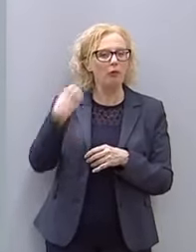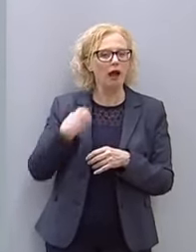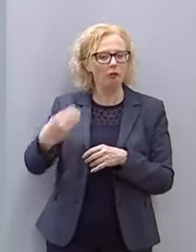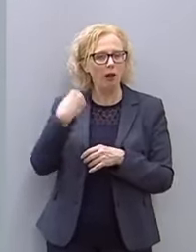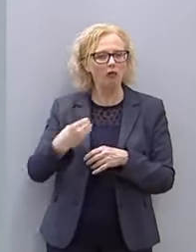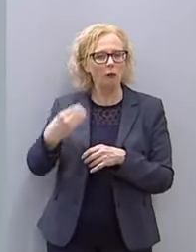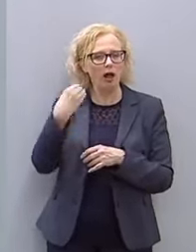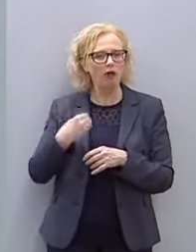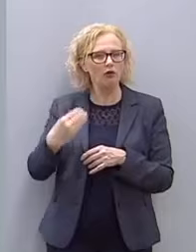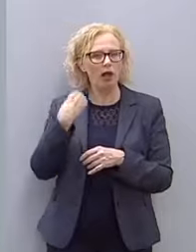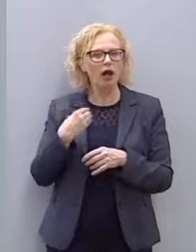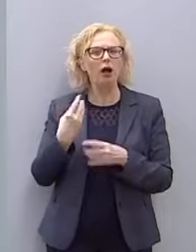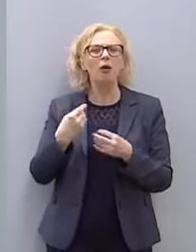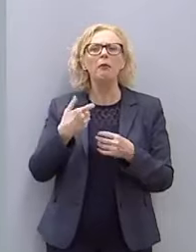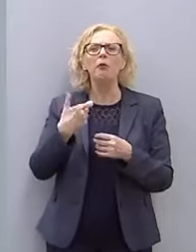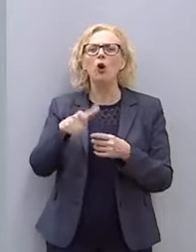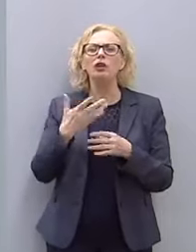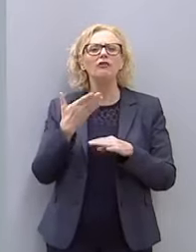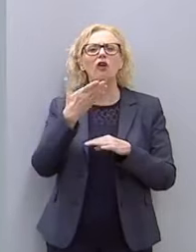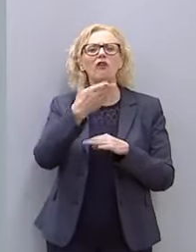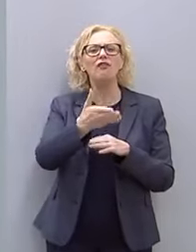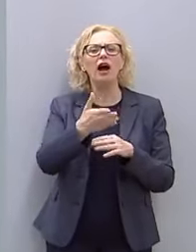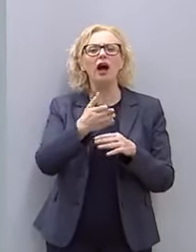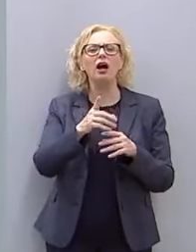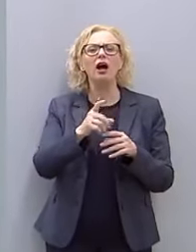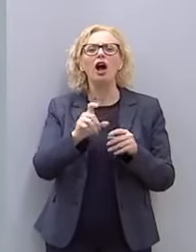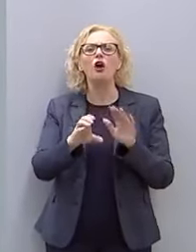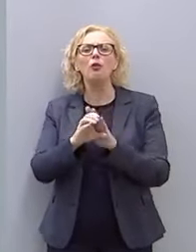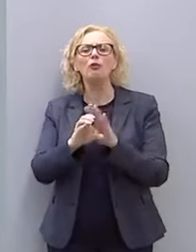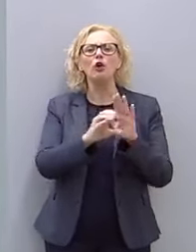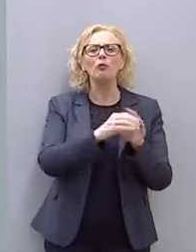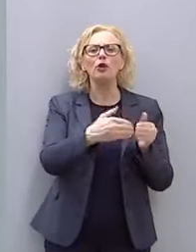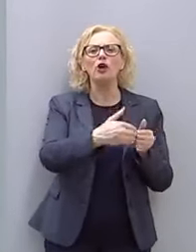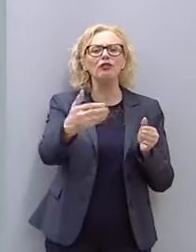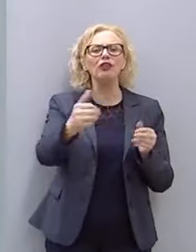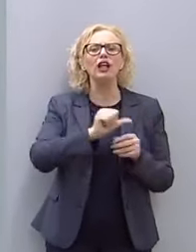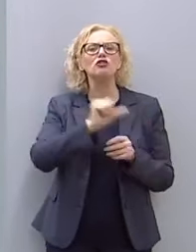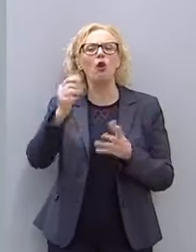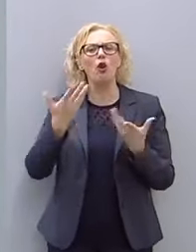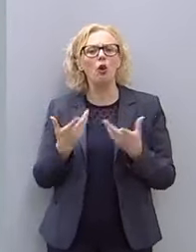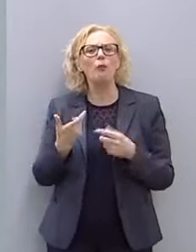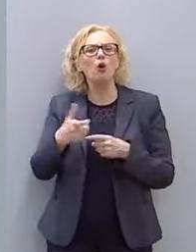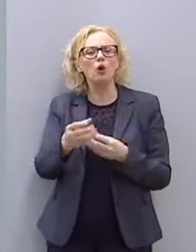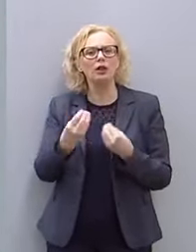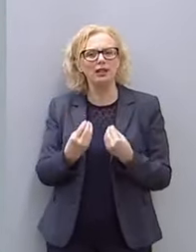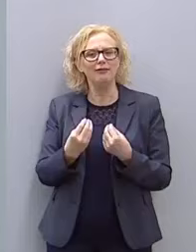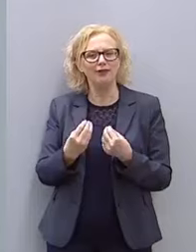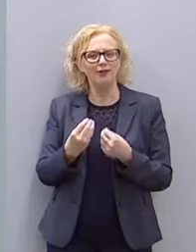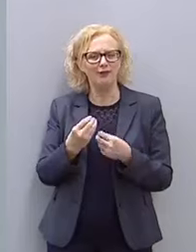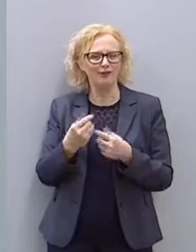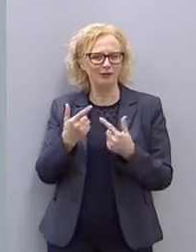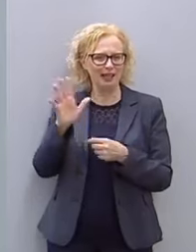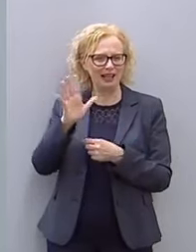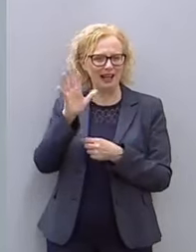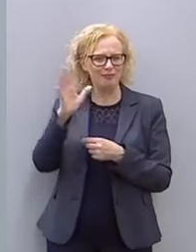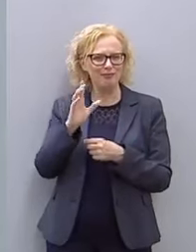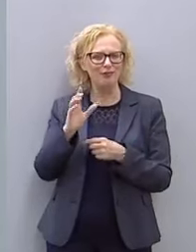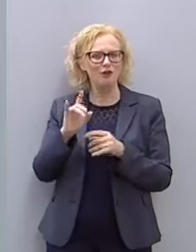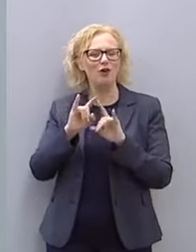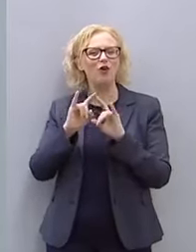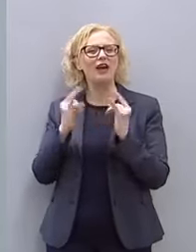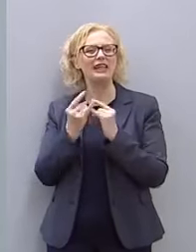dire ma perché possiamo andare solo verso i comuni i comuni di confine l'esempio che avevo fatto di castello